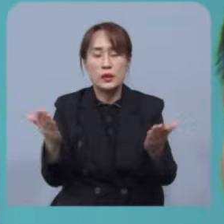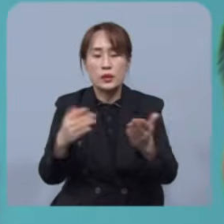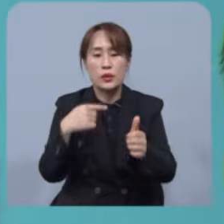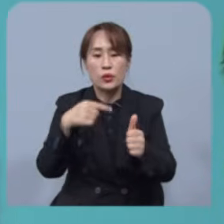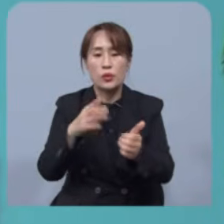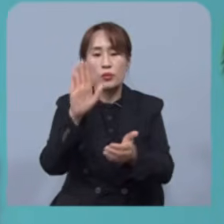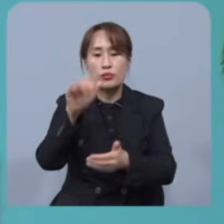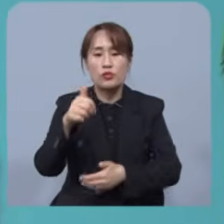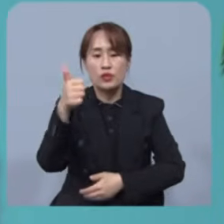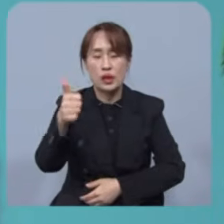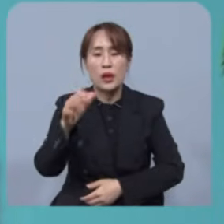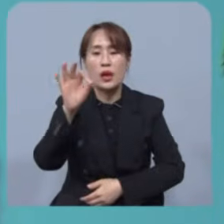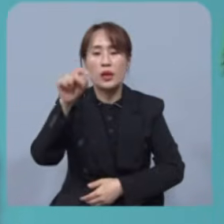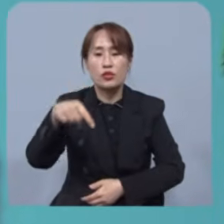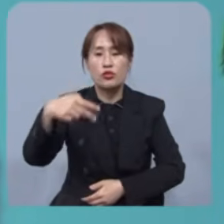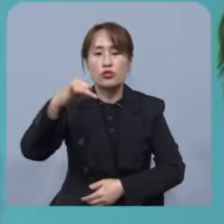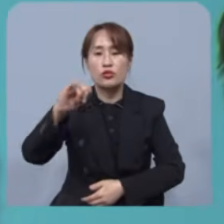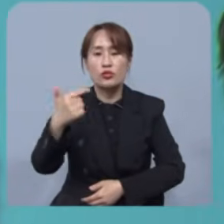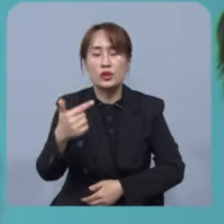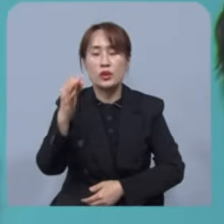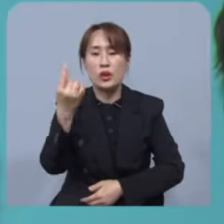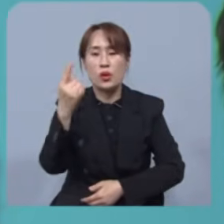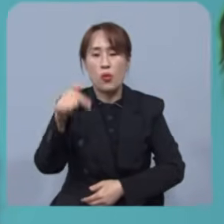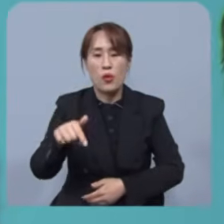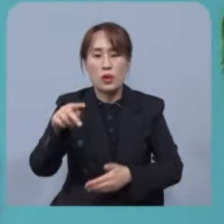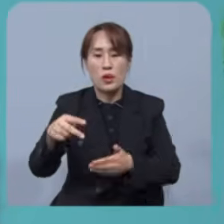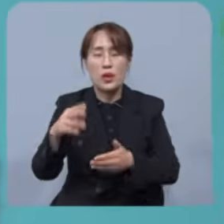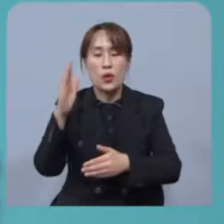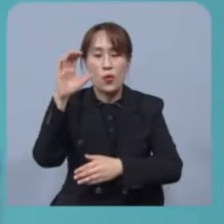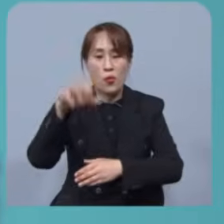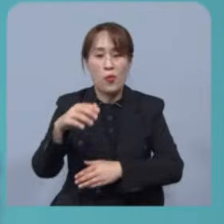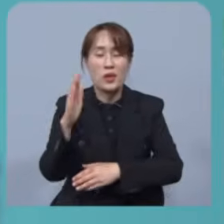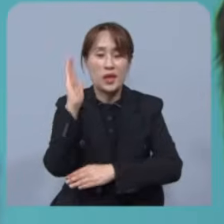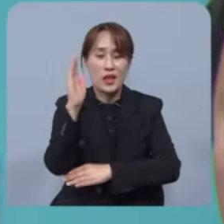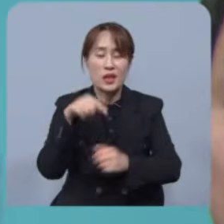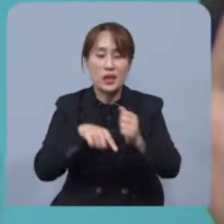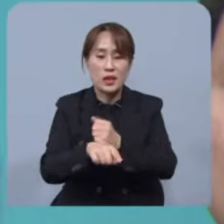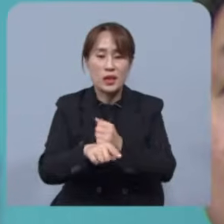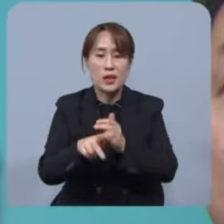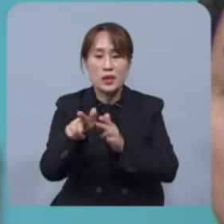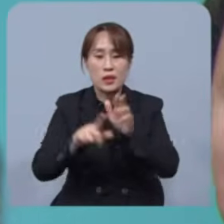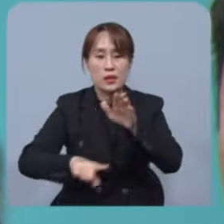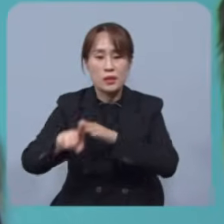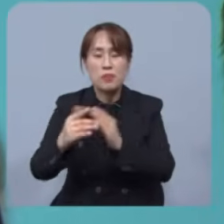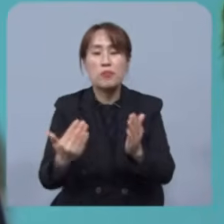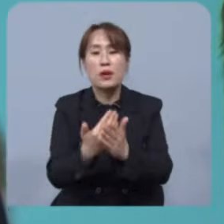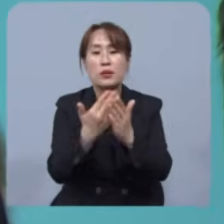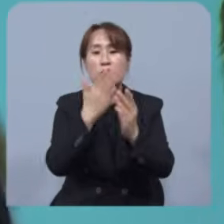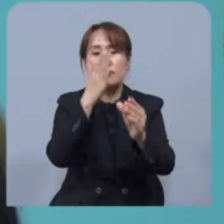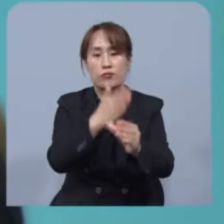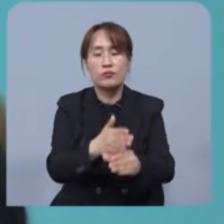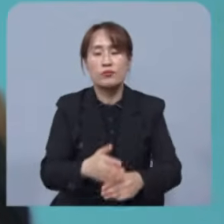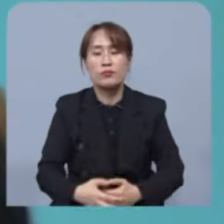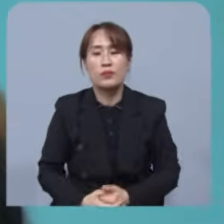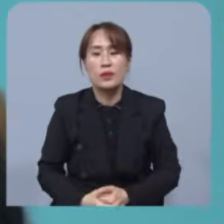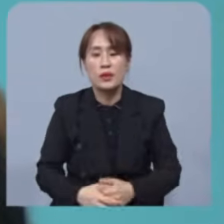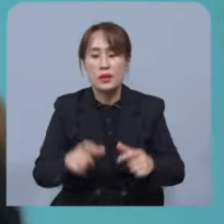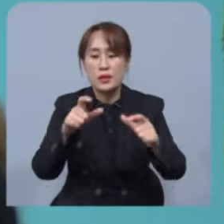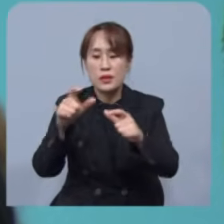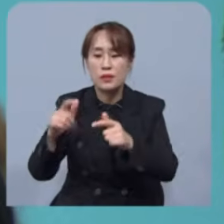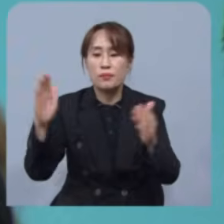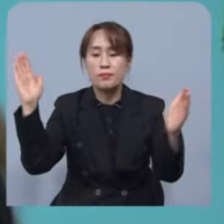직업교육부장 유진옥입니다. 제가 이 자리에 선 이유는 첨단 산업이 발전하고 있는데